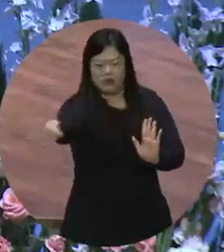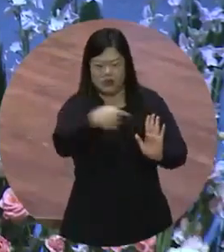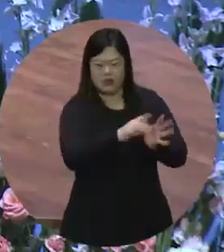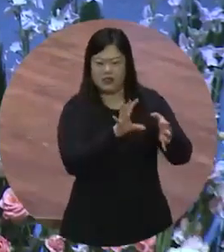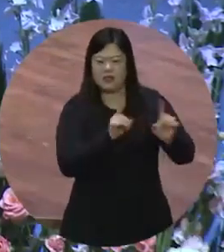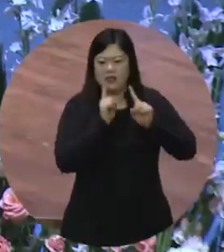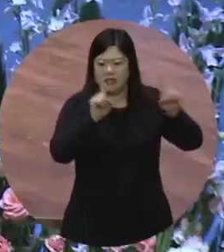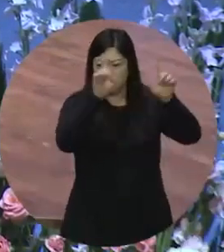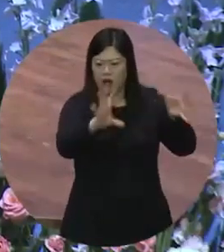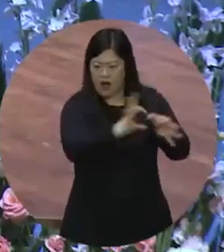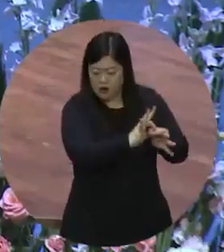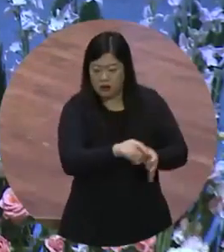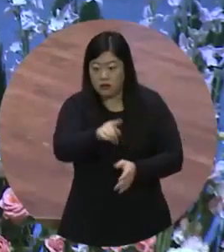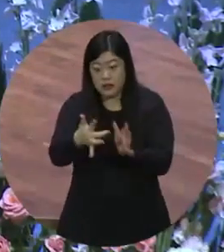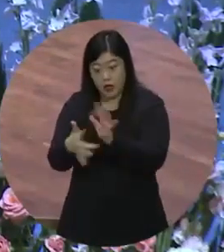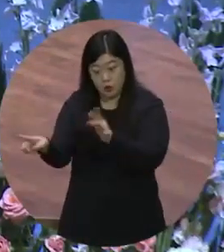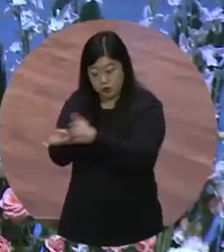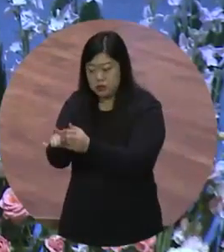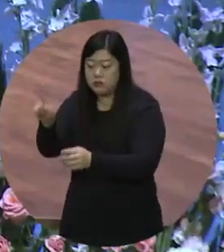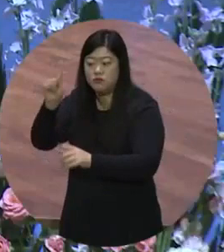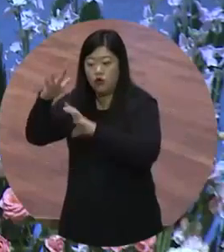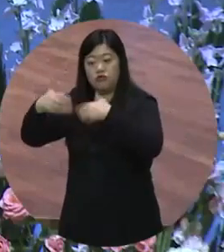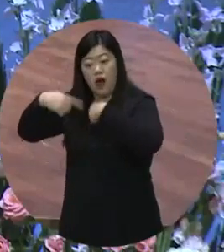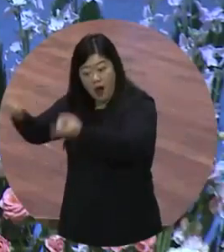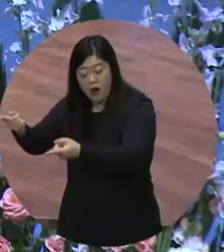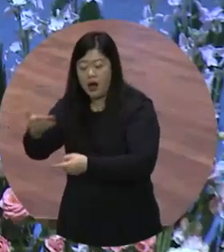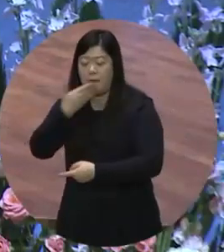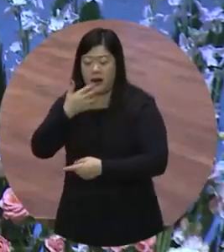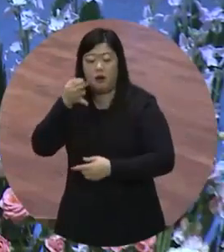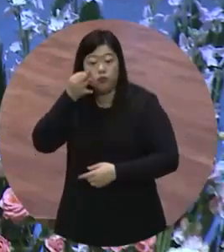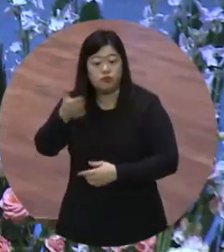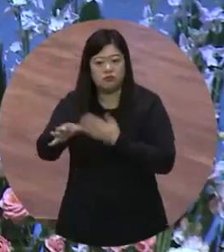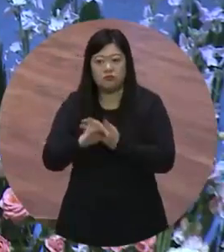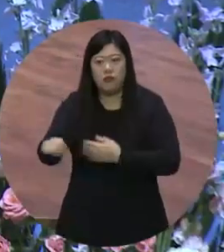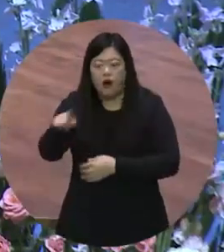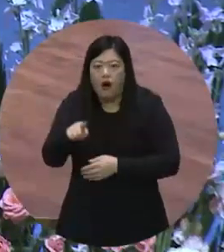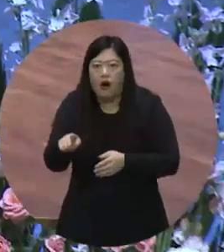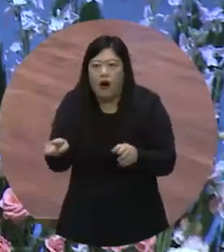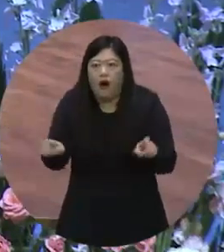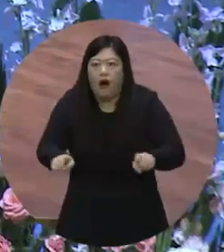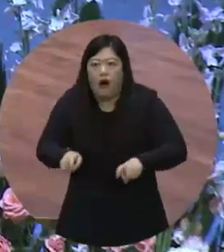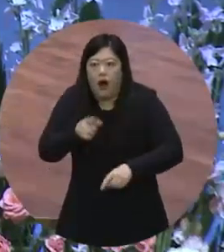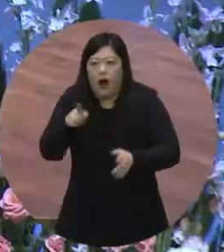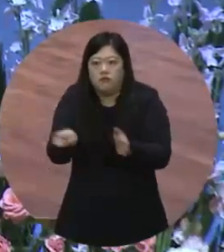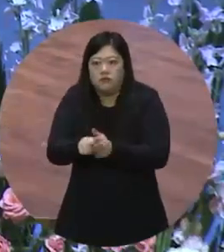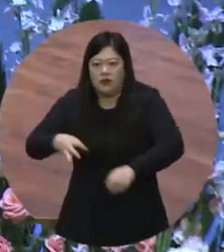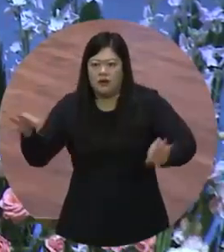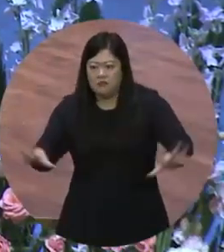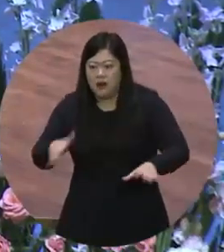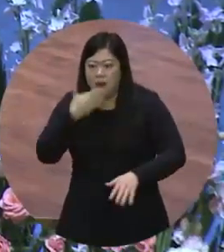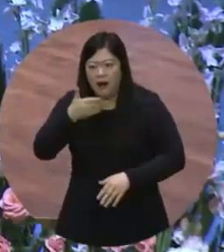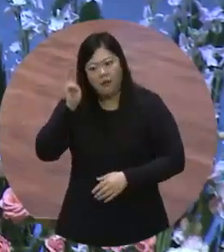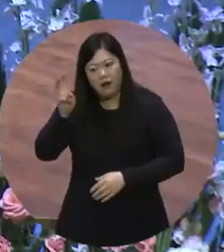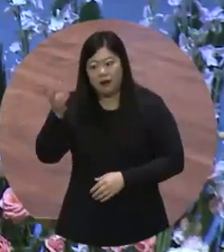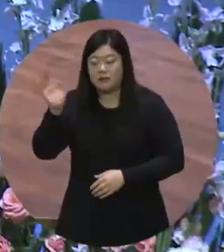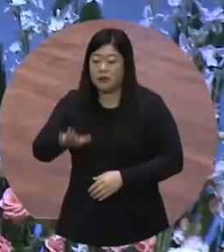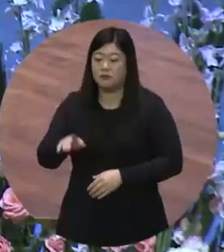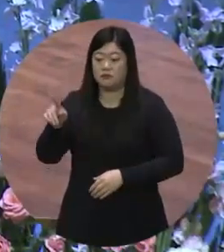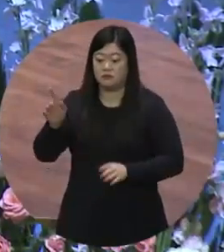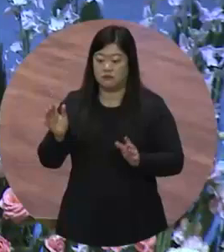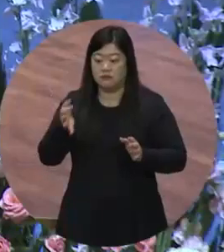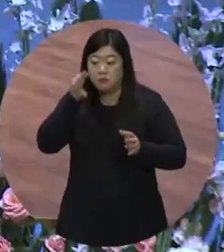그랬어요? 미련한 도구로 그랬어요. 참 예수님이 말씀하세요. 전도라는 미련한